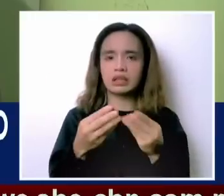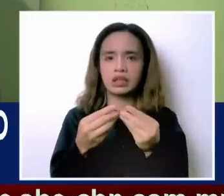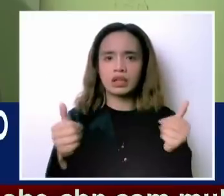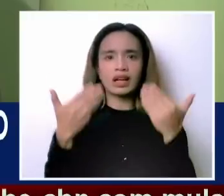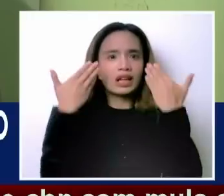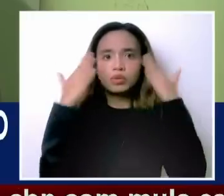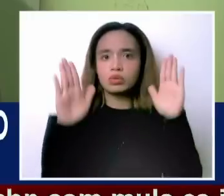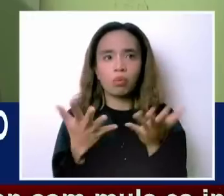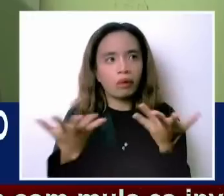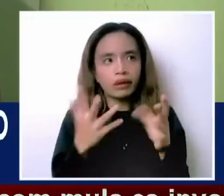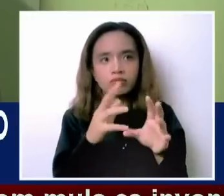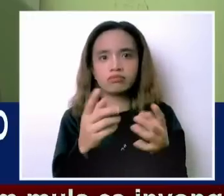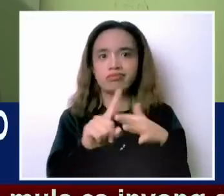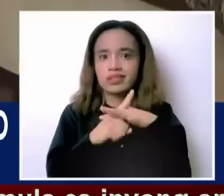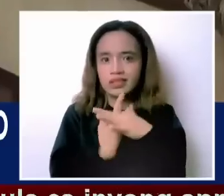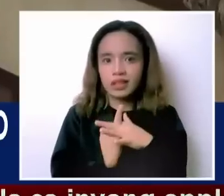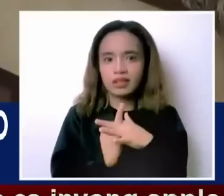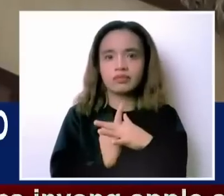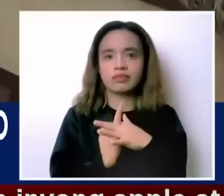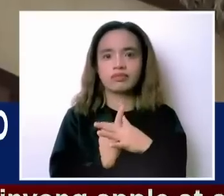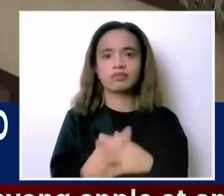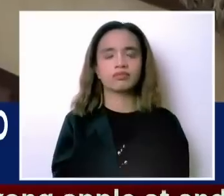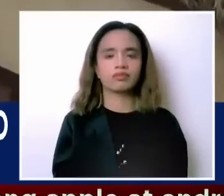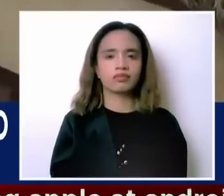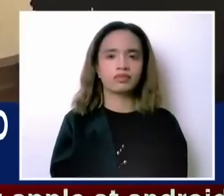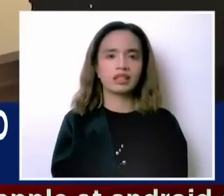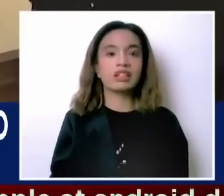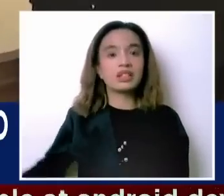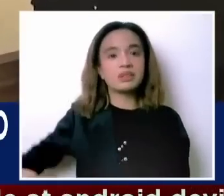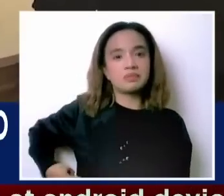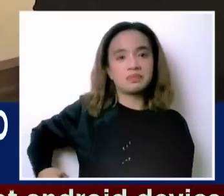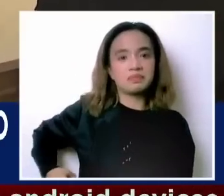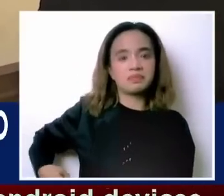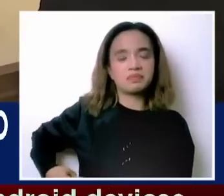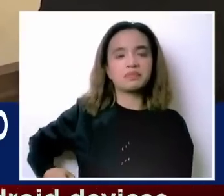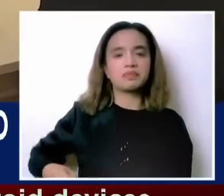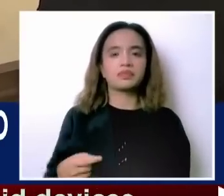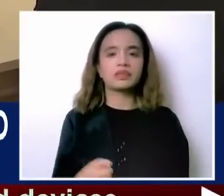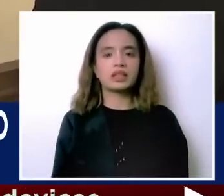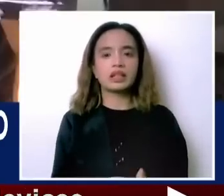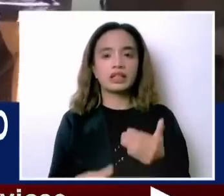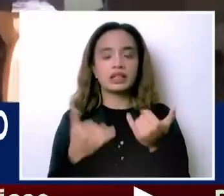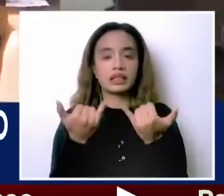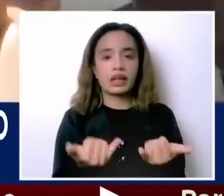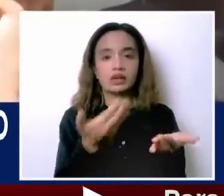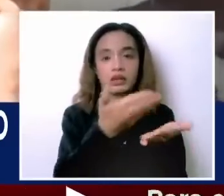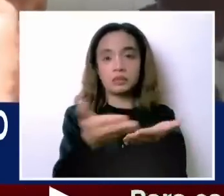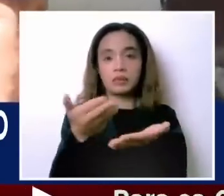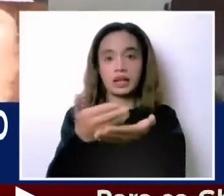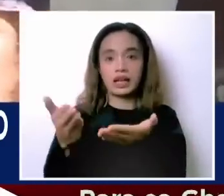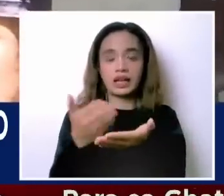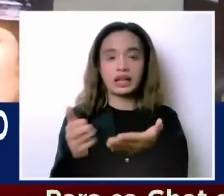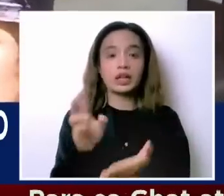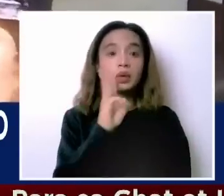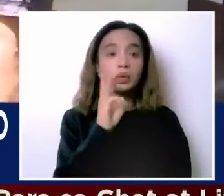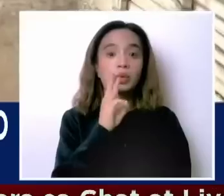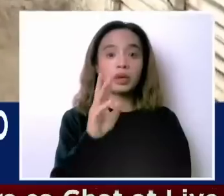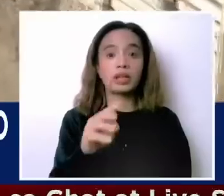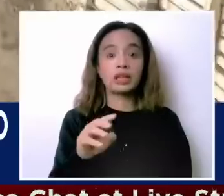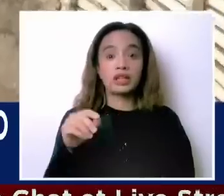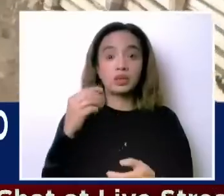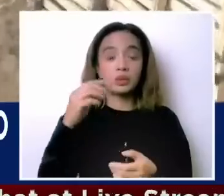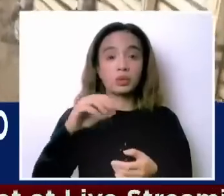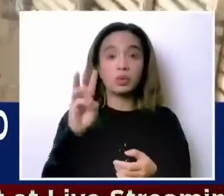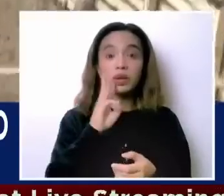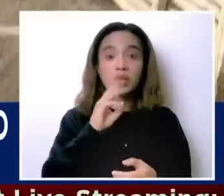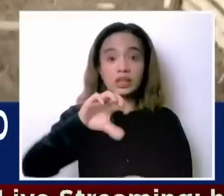yun, kidney stone. Pero si Jarilyn, bumibili na ng mineral water at ang tubig na mula sa gripo ay